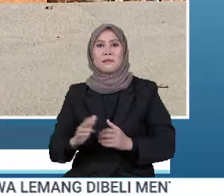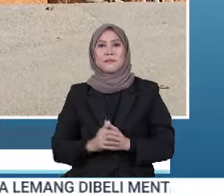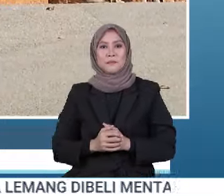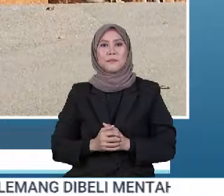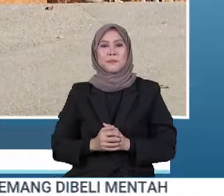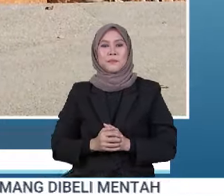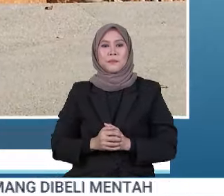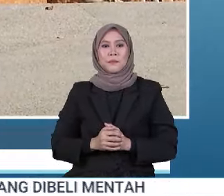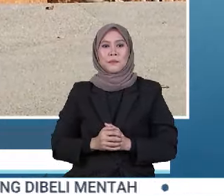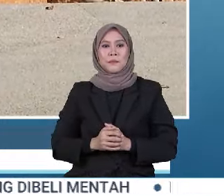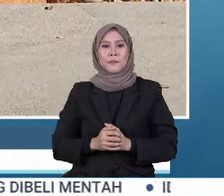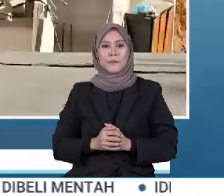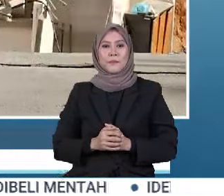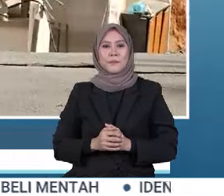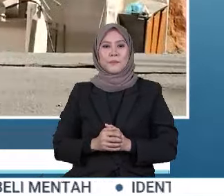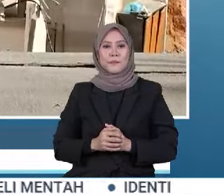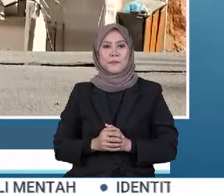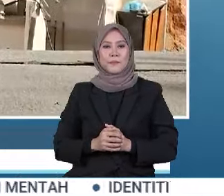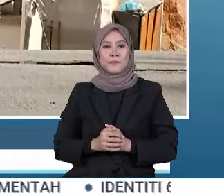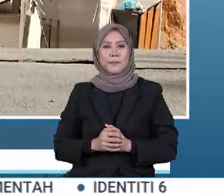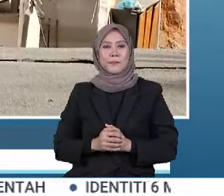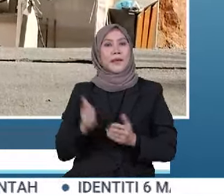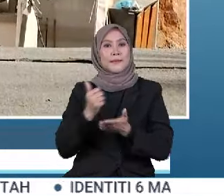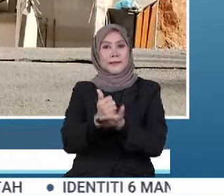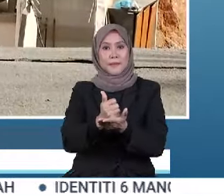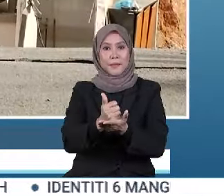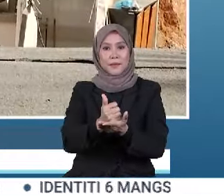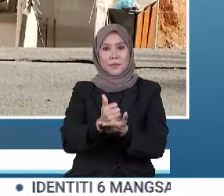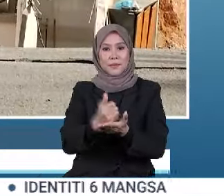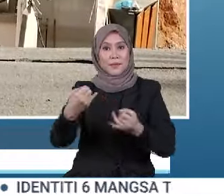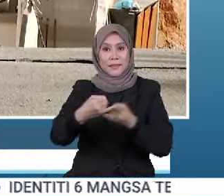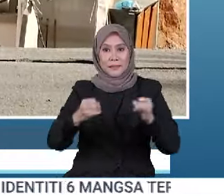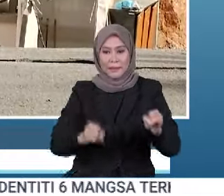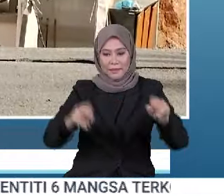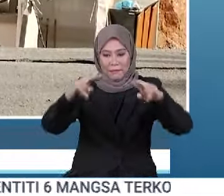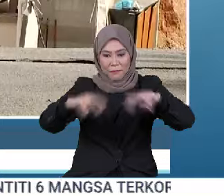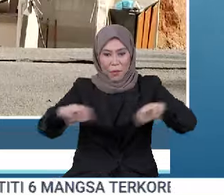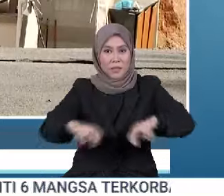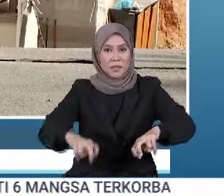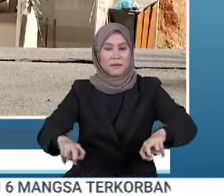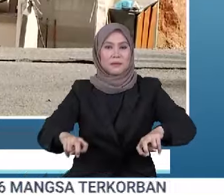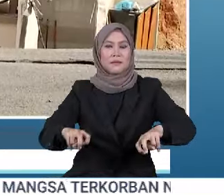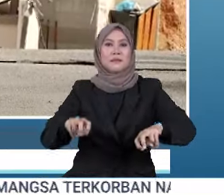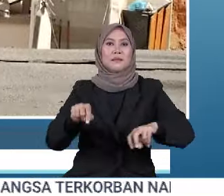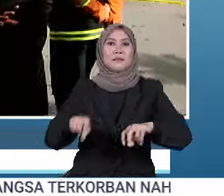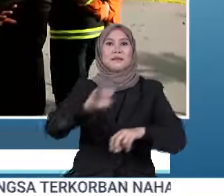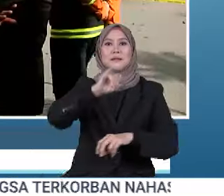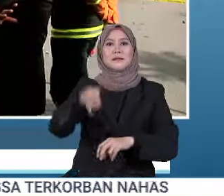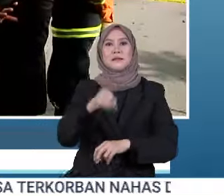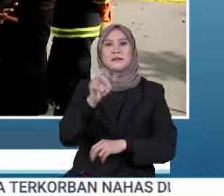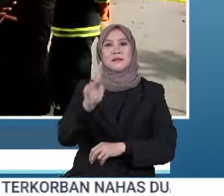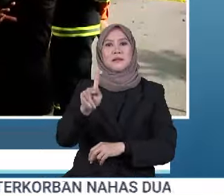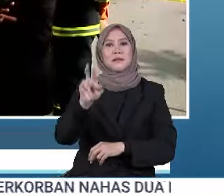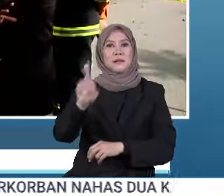bantuan apa tu forensik cerun jkr